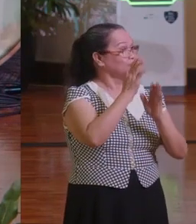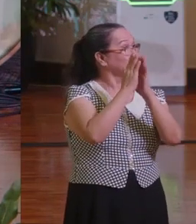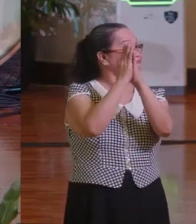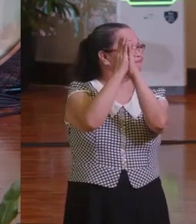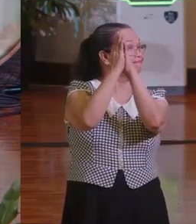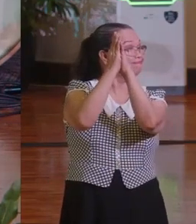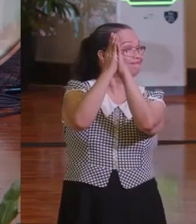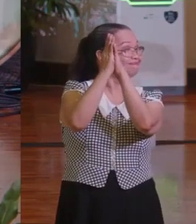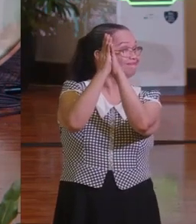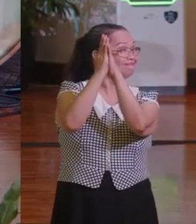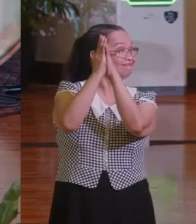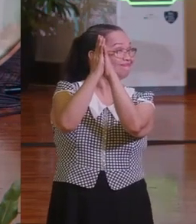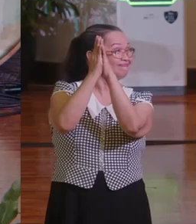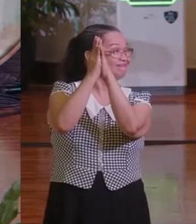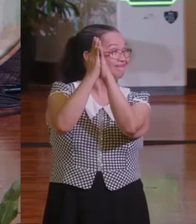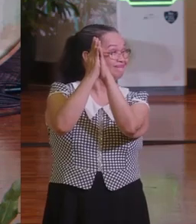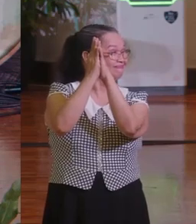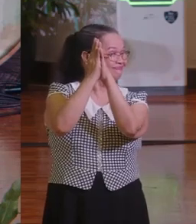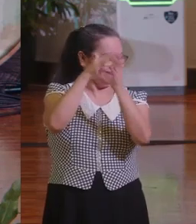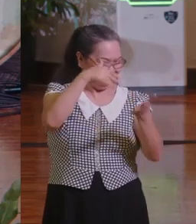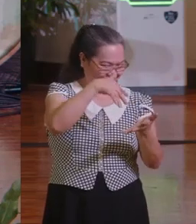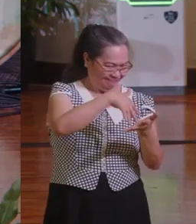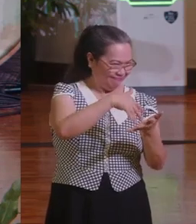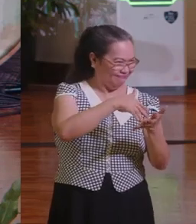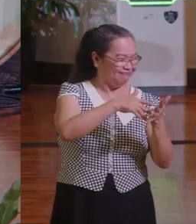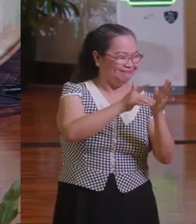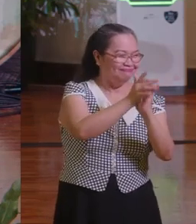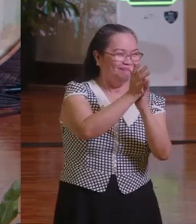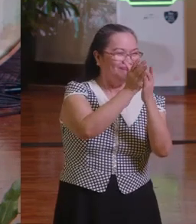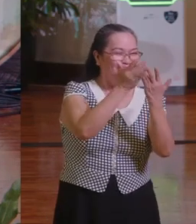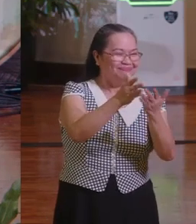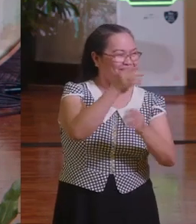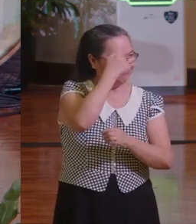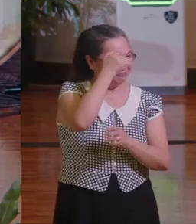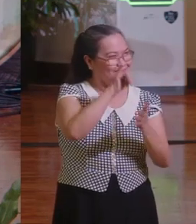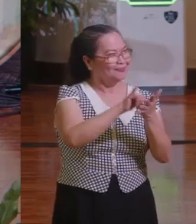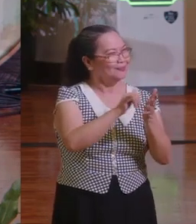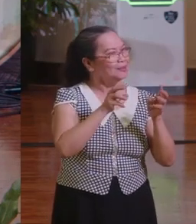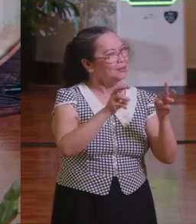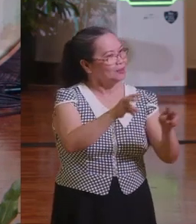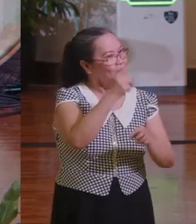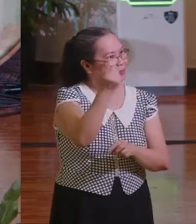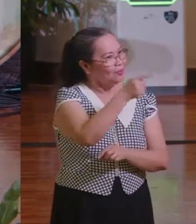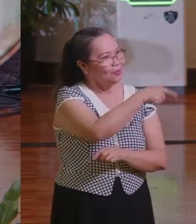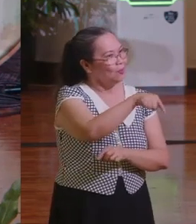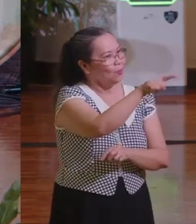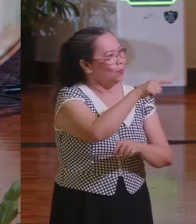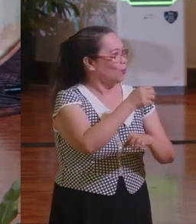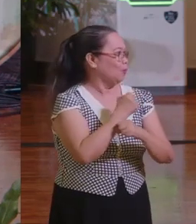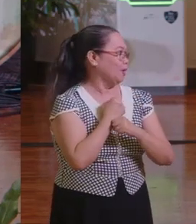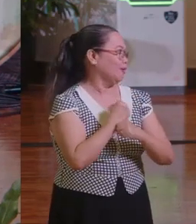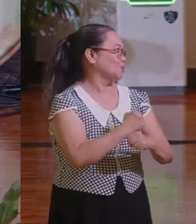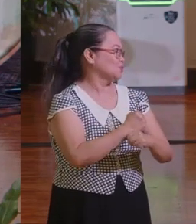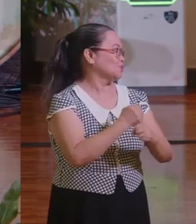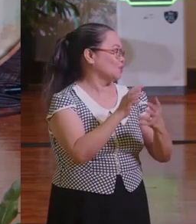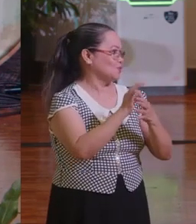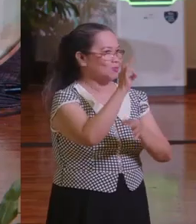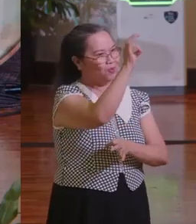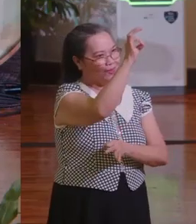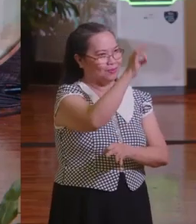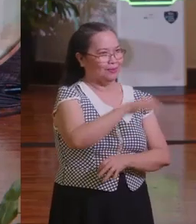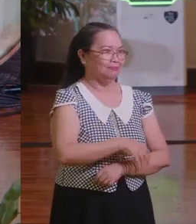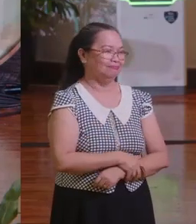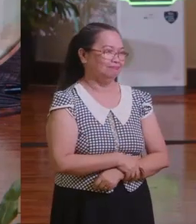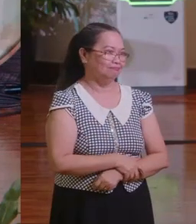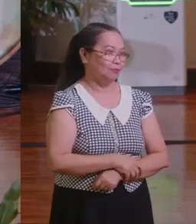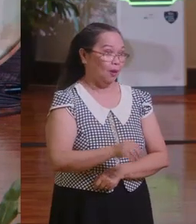nananalangin, lagi kayong nag-aaral nagbabasa ng Biblia, sapagkat yun lang ang paraan upang tayo ay maging spiritual. Wala